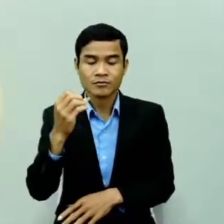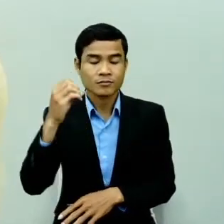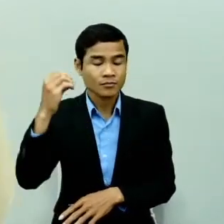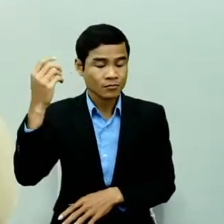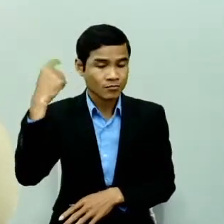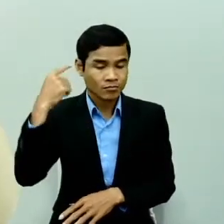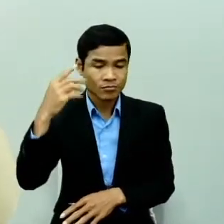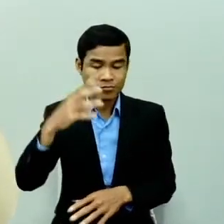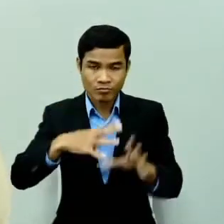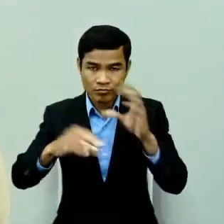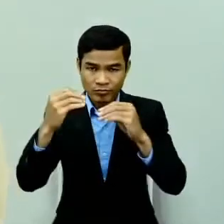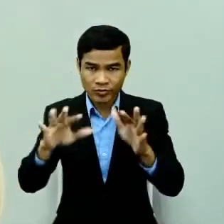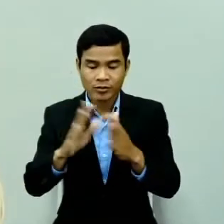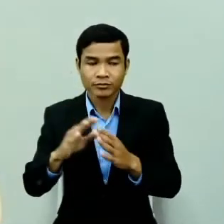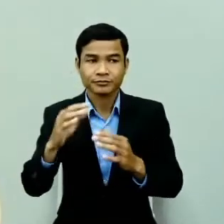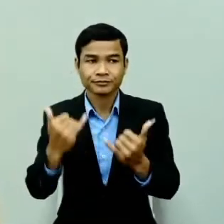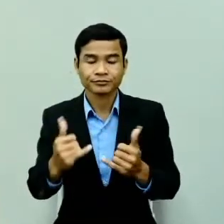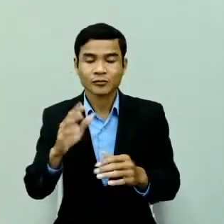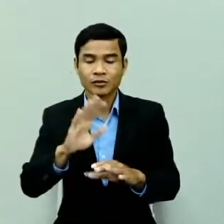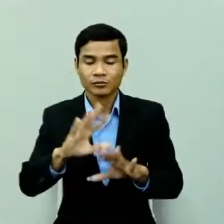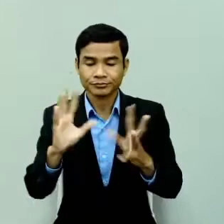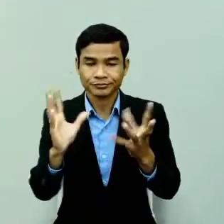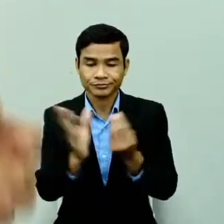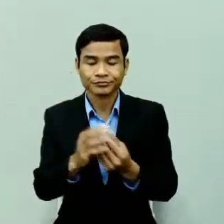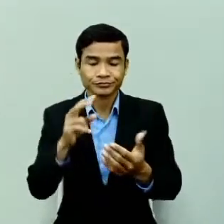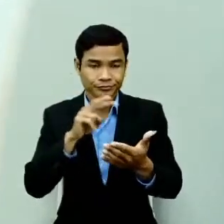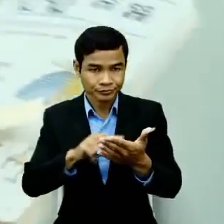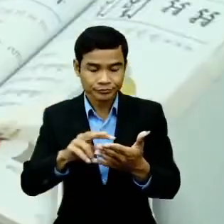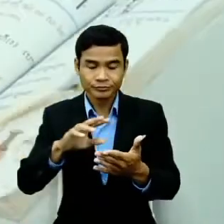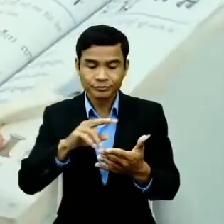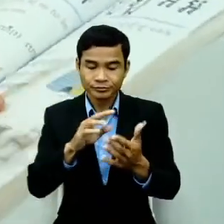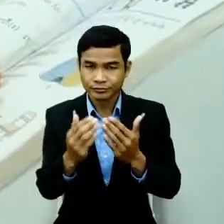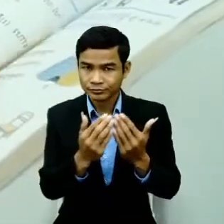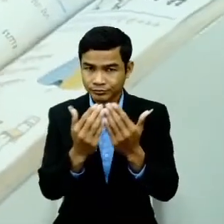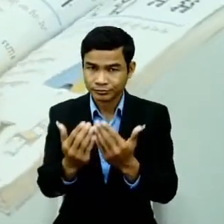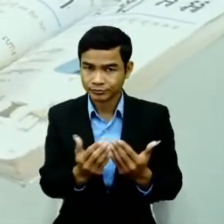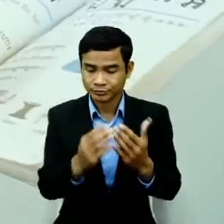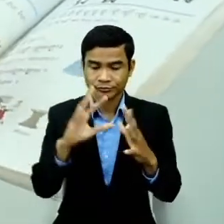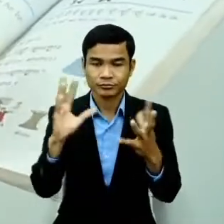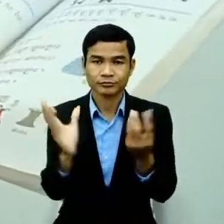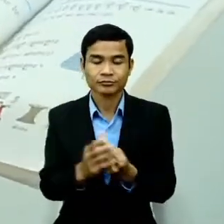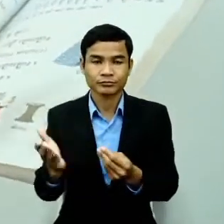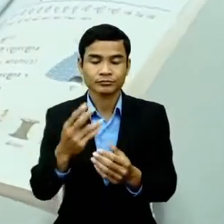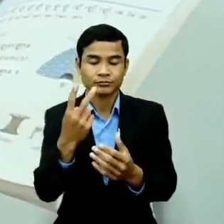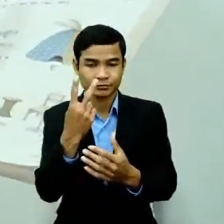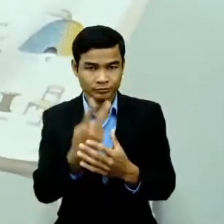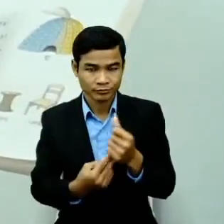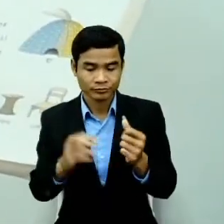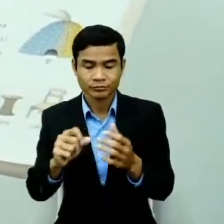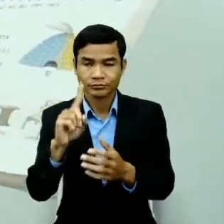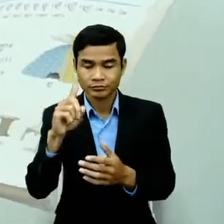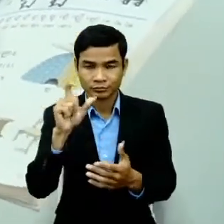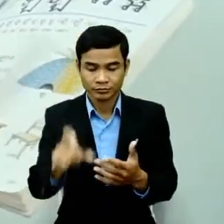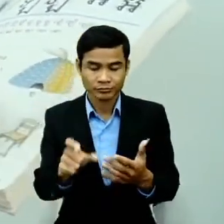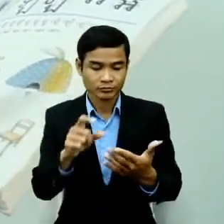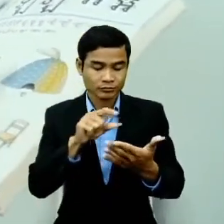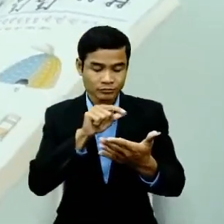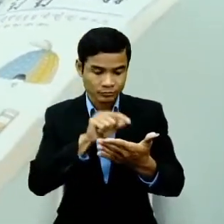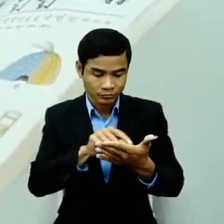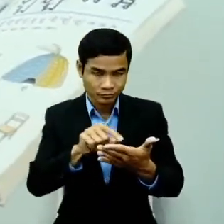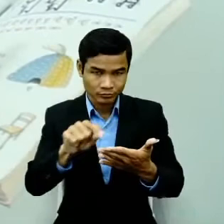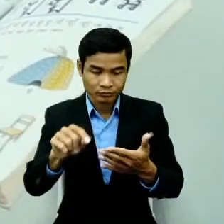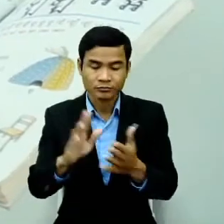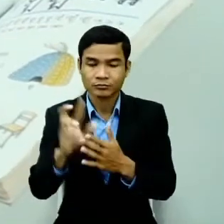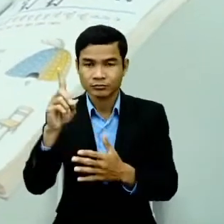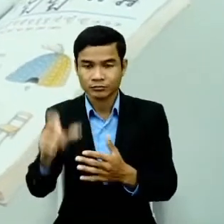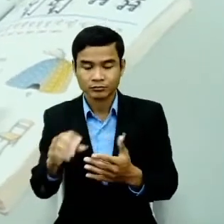mạnh hay dương nâng cầm bông tài riêng đấy cứ dương an tiếng ở nơi khăn ông sấp hơi sặc sặc cô rồi bà dương chị đại cố mà nè chị nè chẳng ở mà nè tiệt chị nè